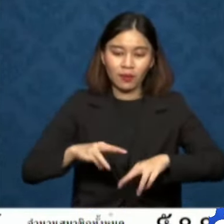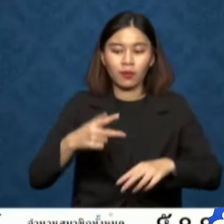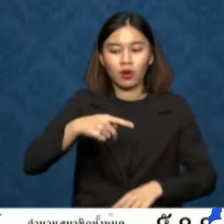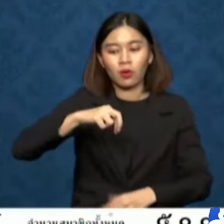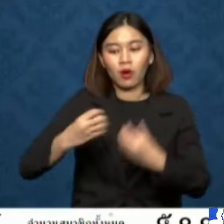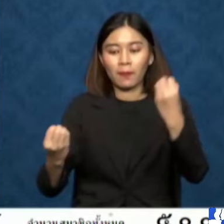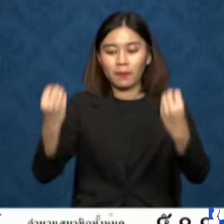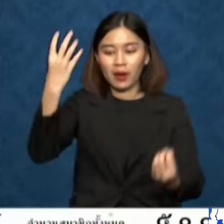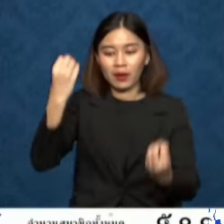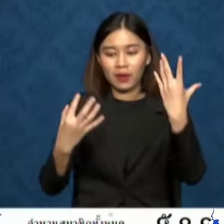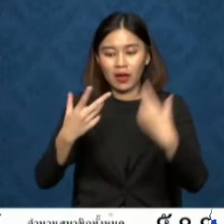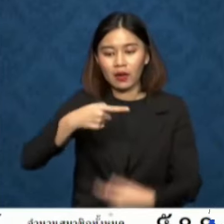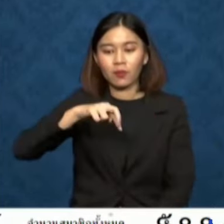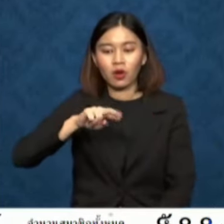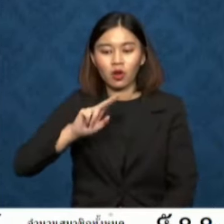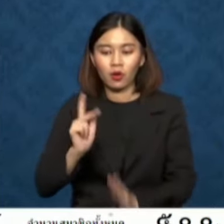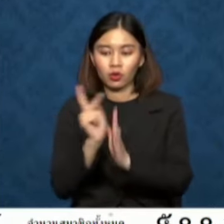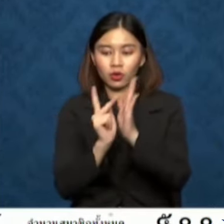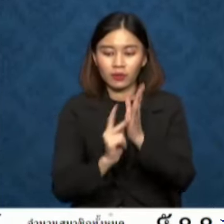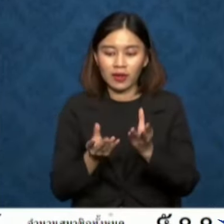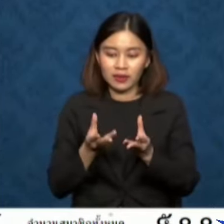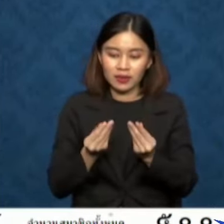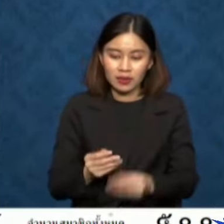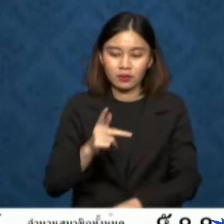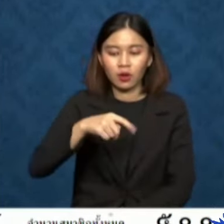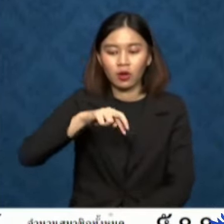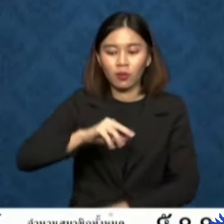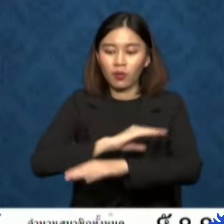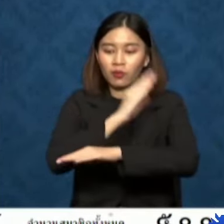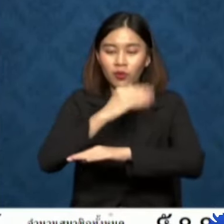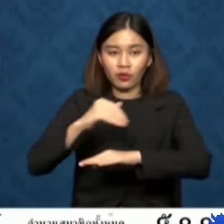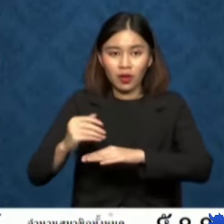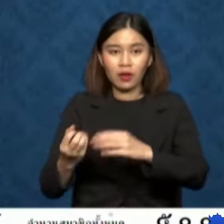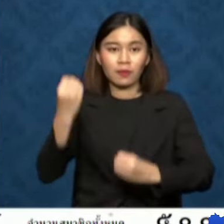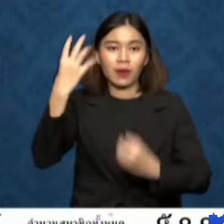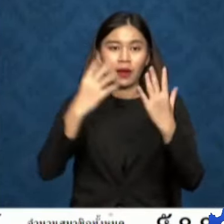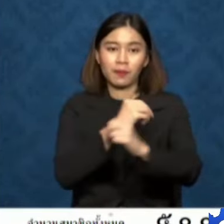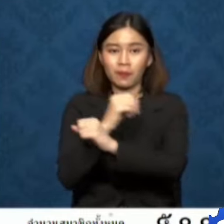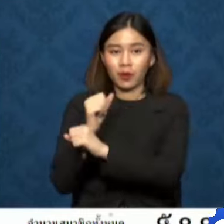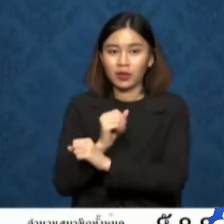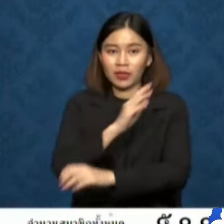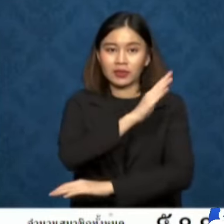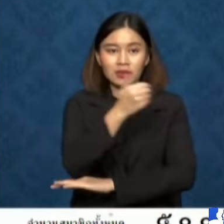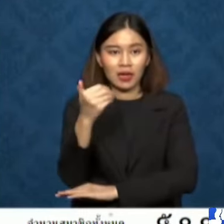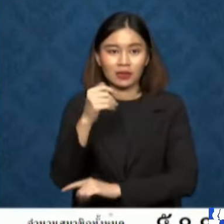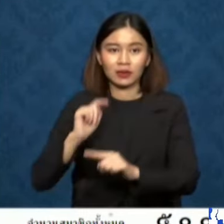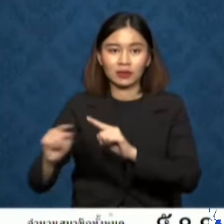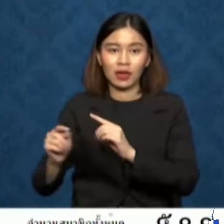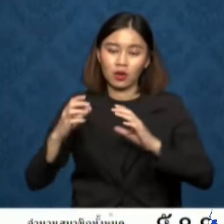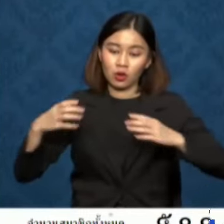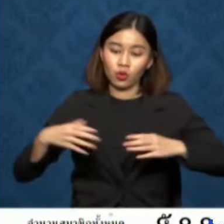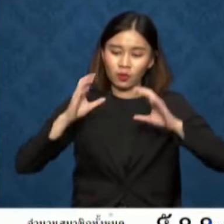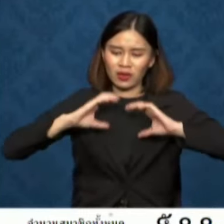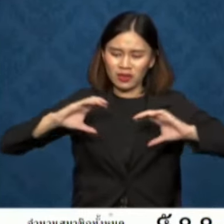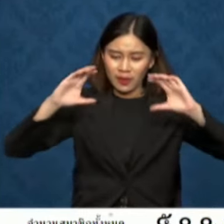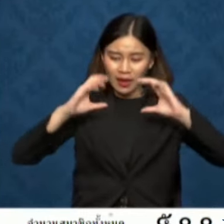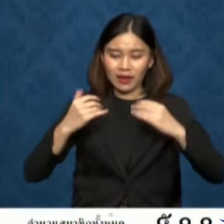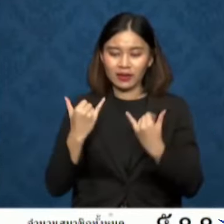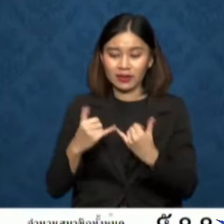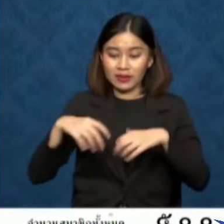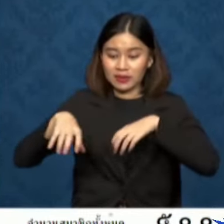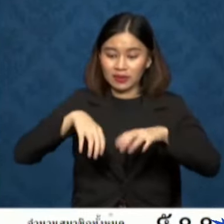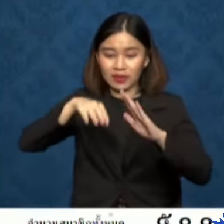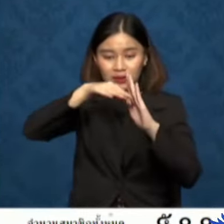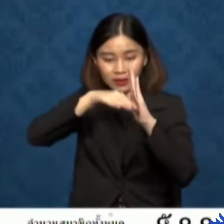ไม้พรบให้ใช้ประมูลกฎหมายที่ดินพรบอุทยานแห่งชาติพรบป่าสงวนแห่งชาติแทนที่รัฐบาลนี้จะจัด